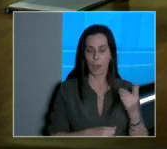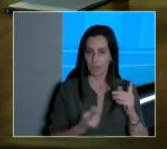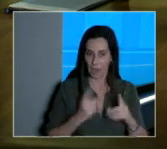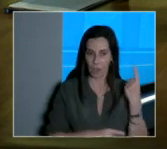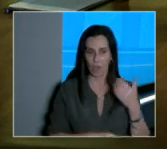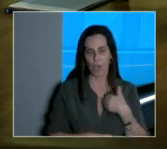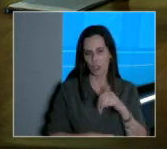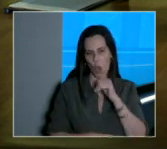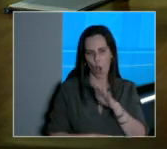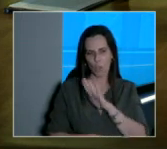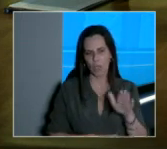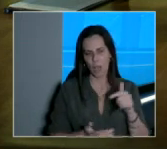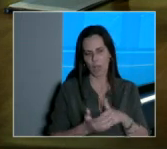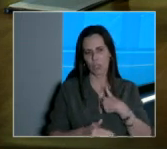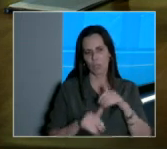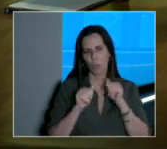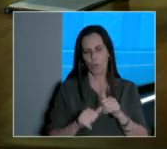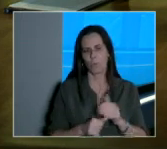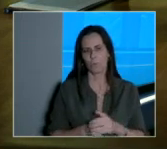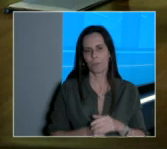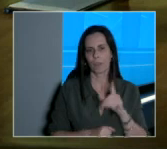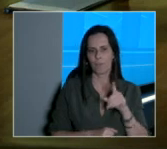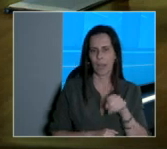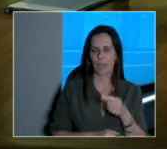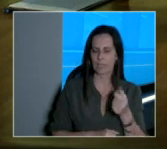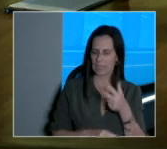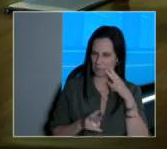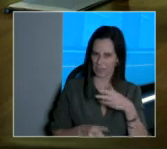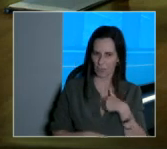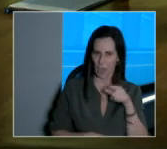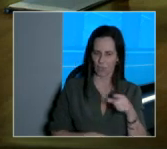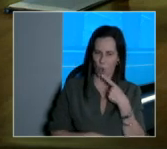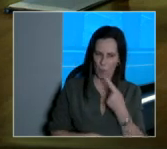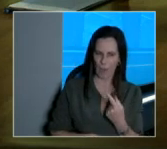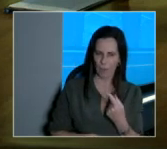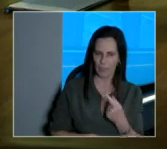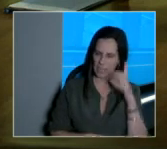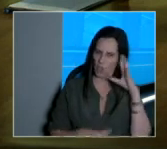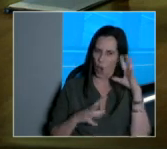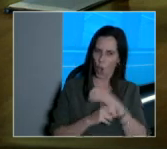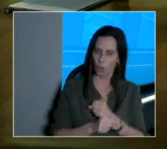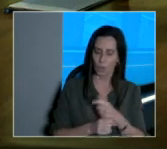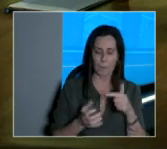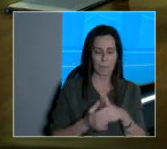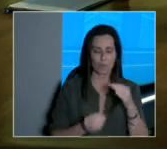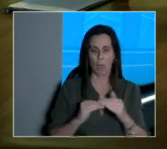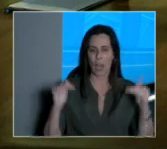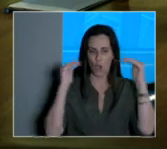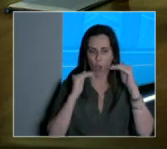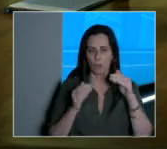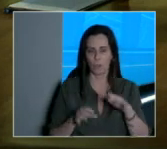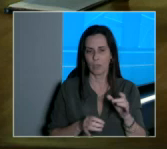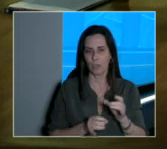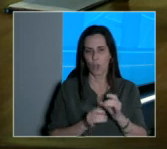דברים כאלה, אני לא רוצה את זה, ולכן אני אתמוך בחוק החסינות. אבל אתה קצת מצחיק אותי בגלל שאתה מדבר אידיאולוגית שבגלל בג"ץ התאפשר